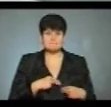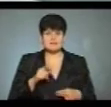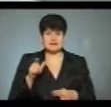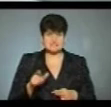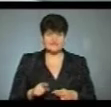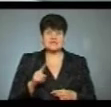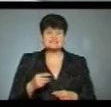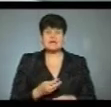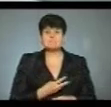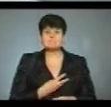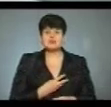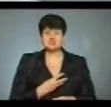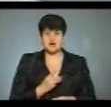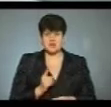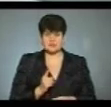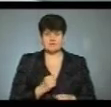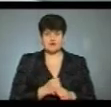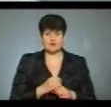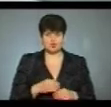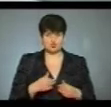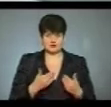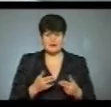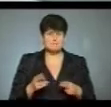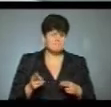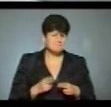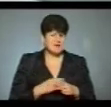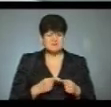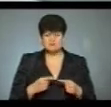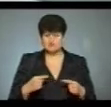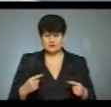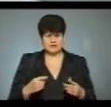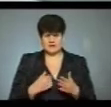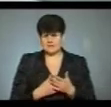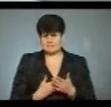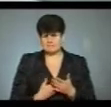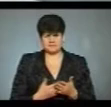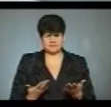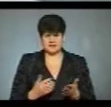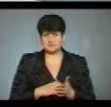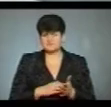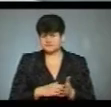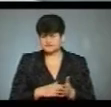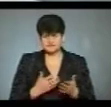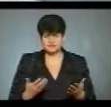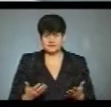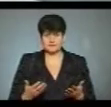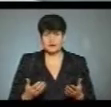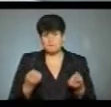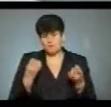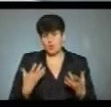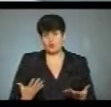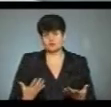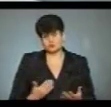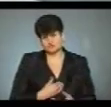за бажанням роботодавця, без будь-яких підстав, без будь-яких претензій, без будь-яких причин, просто за